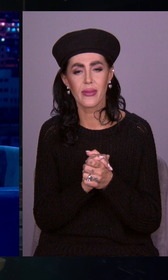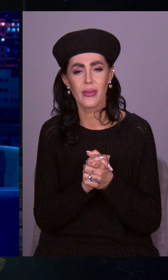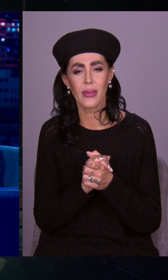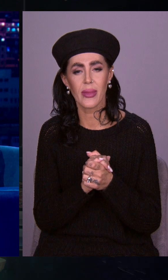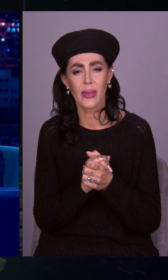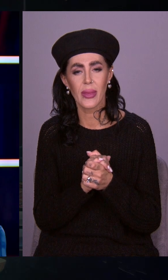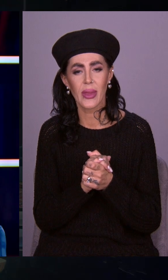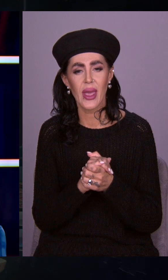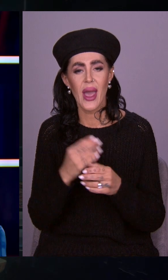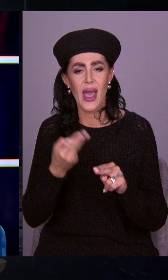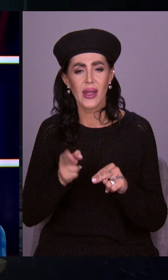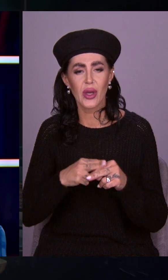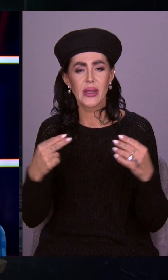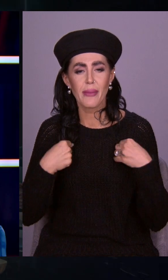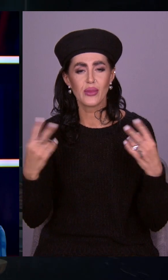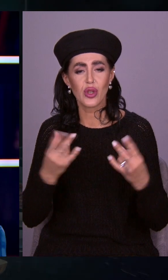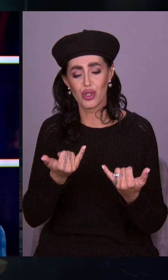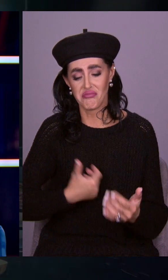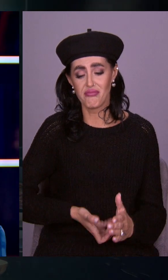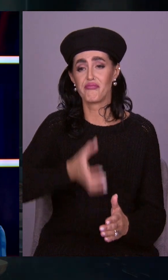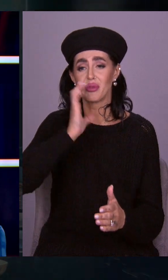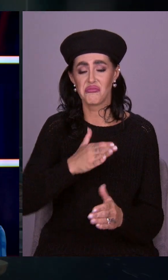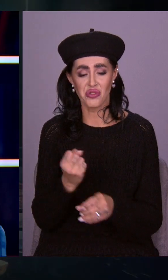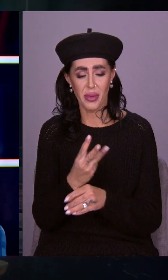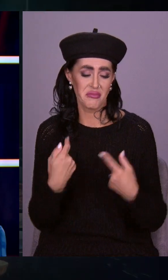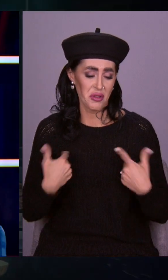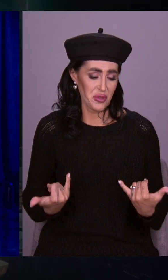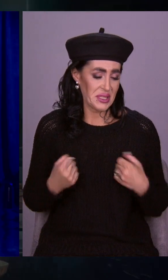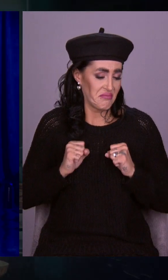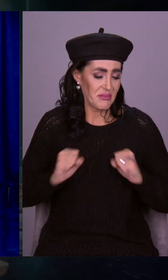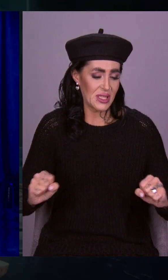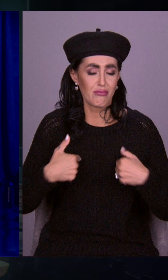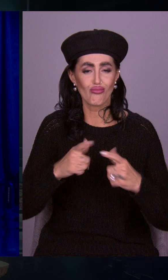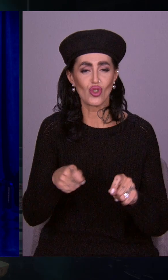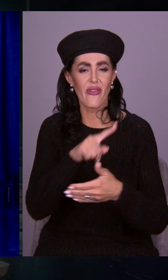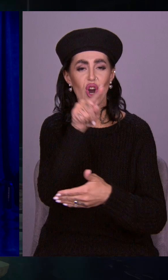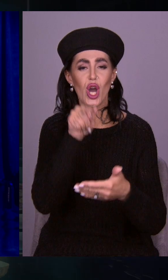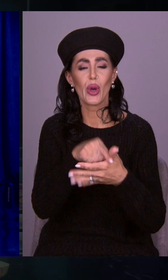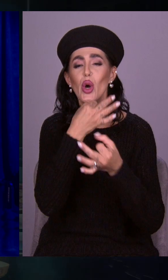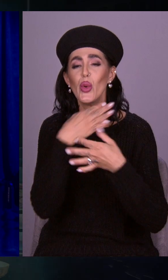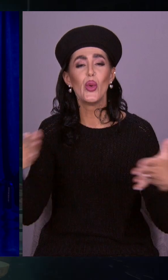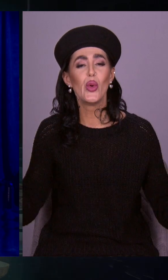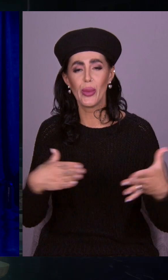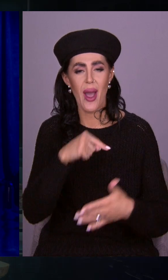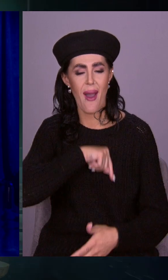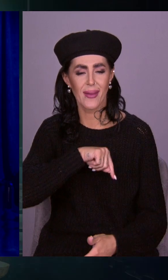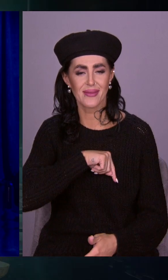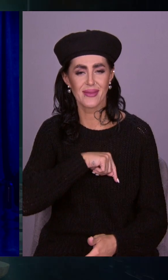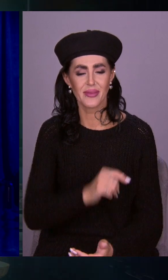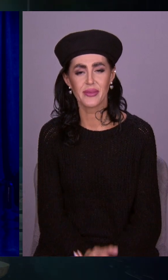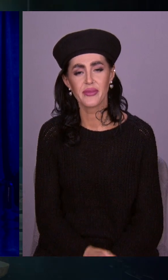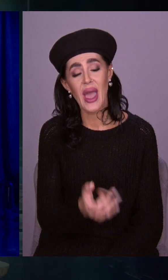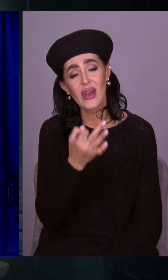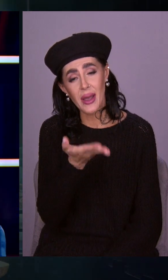які я ненавиджу, ага. Але ми хильнули шампанського, трошки, і да. Нам можна. Да, давай ще. Тимур, а чи можеш ти, давай,